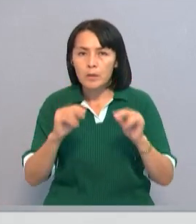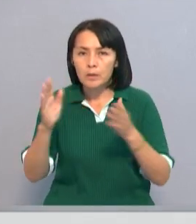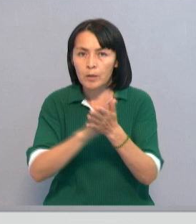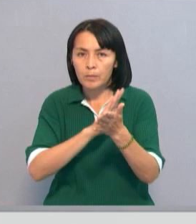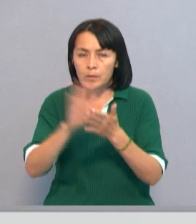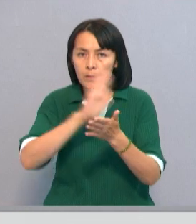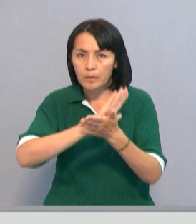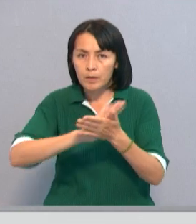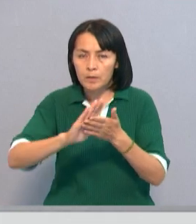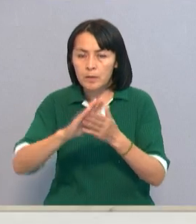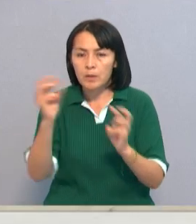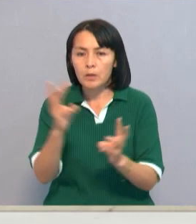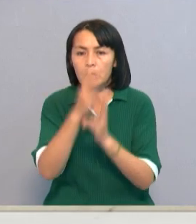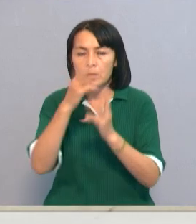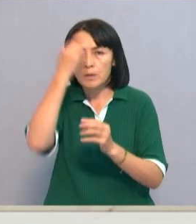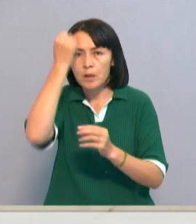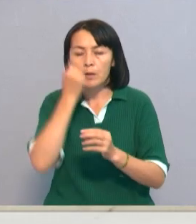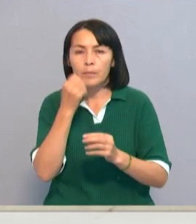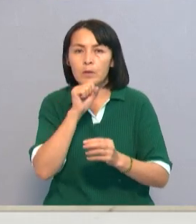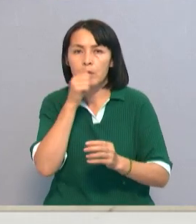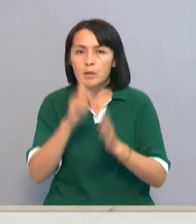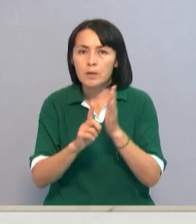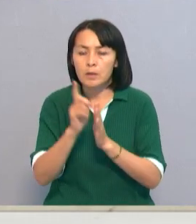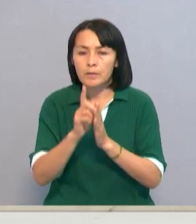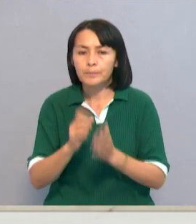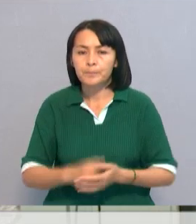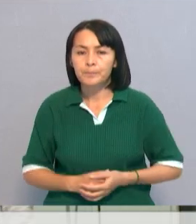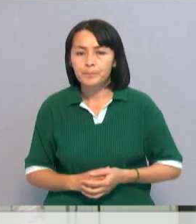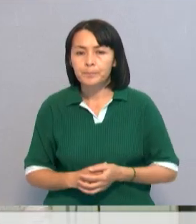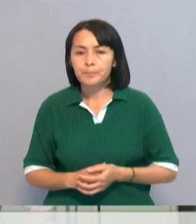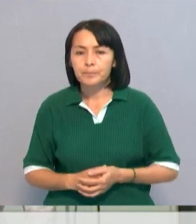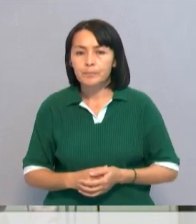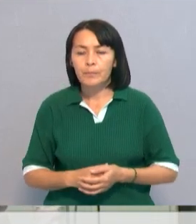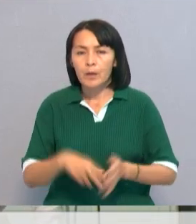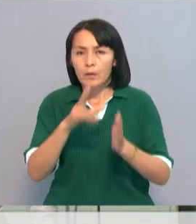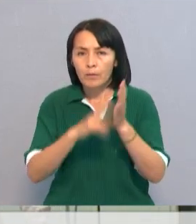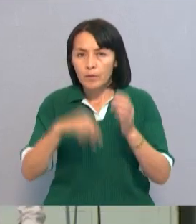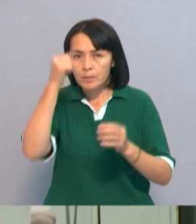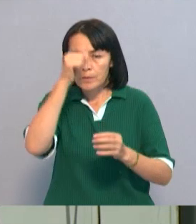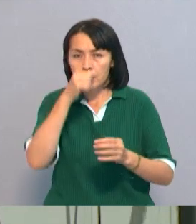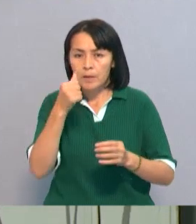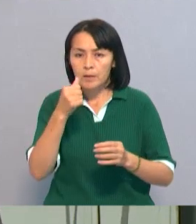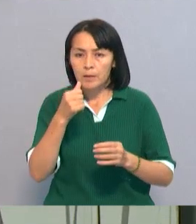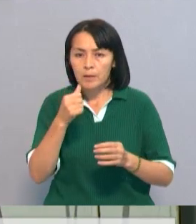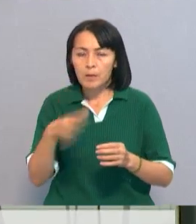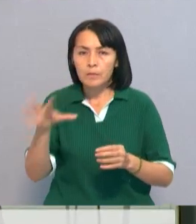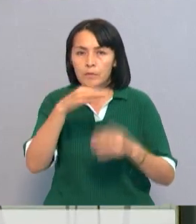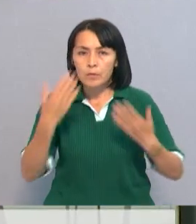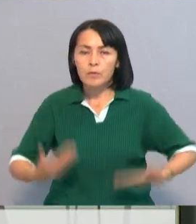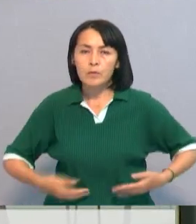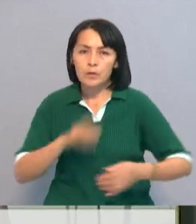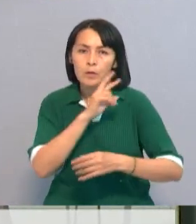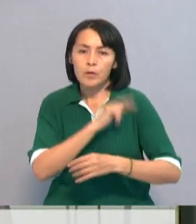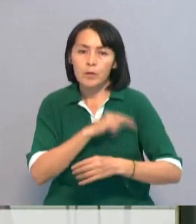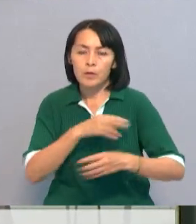бесплатно почистили дымоход. Благодарность старика за доброе начинание безгранична. 80 лет. Всю жизнь проработал в